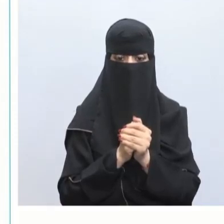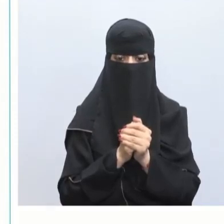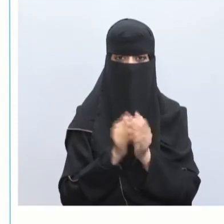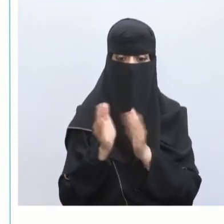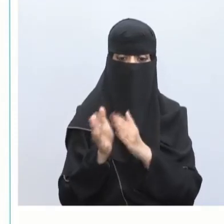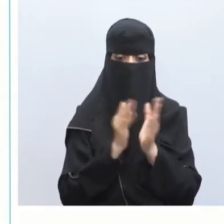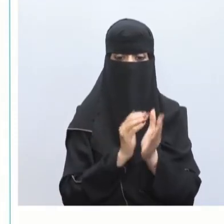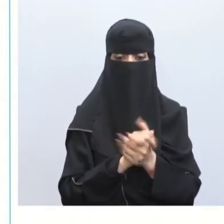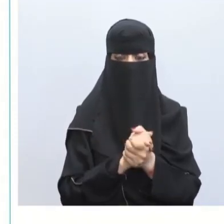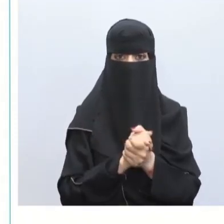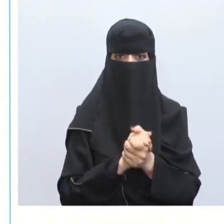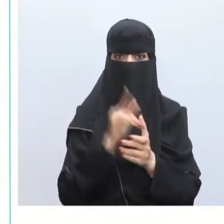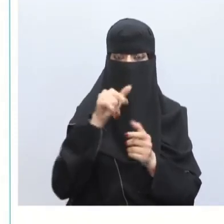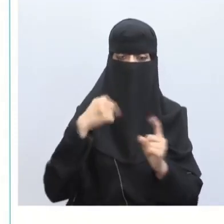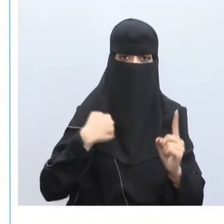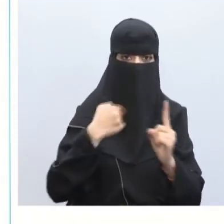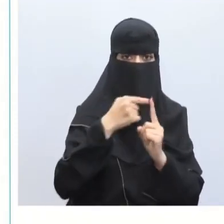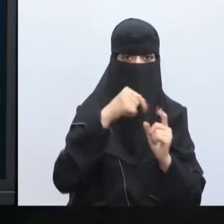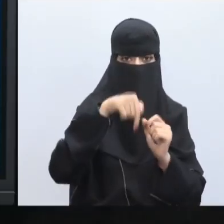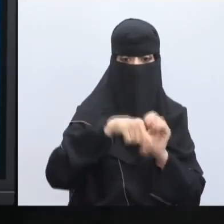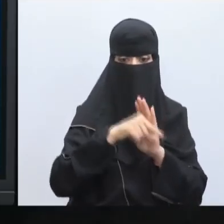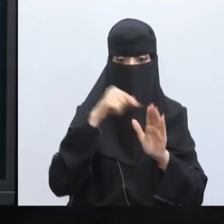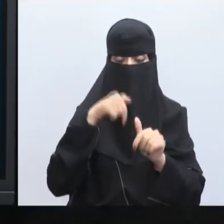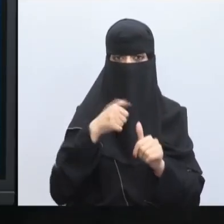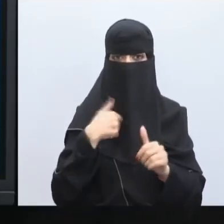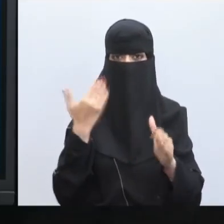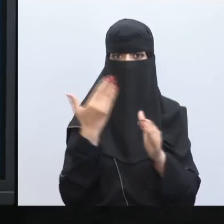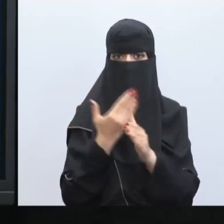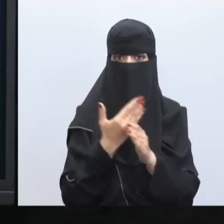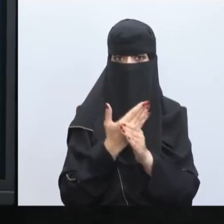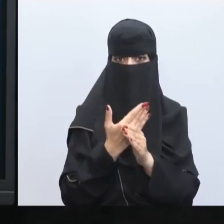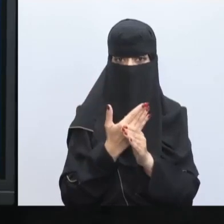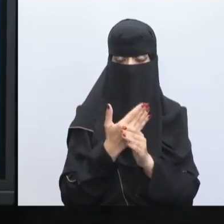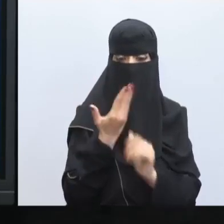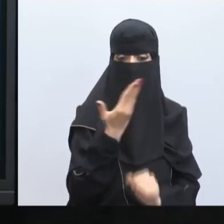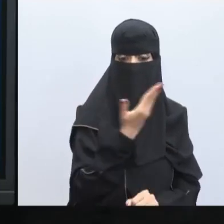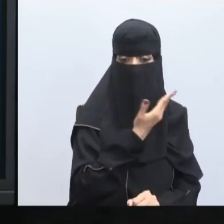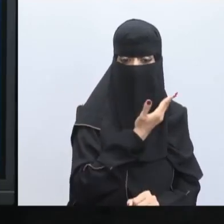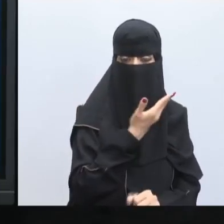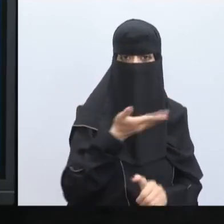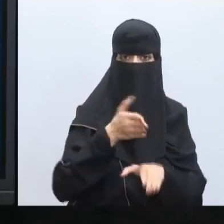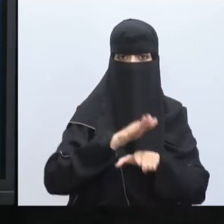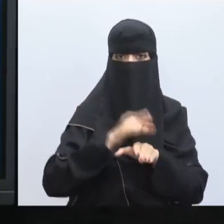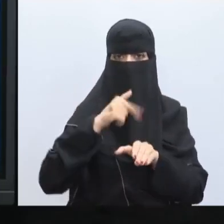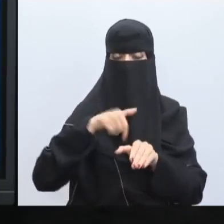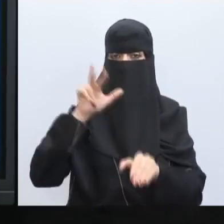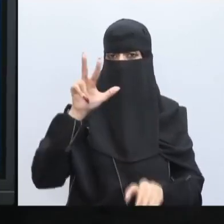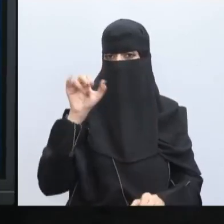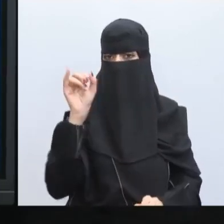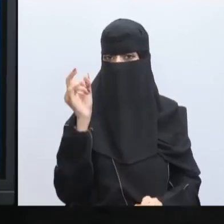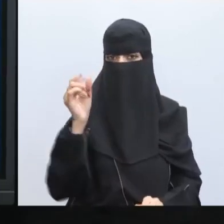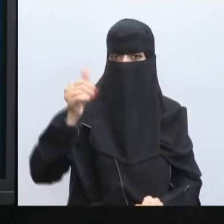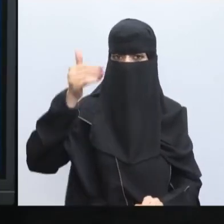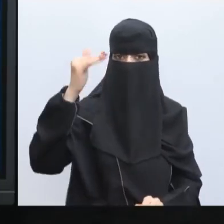بالمناخ نجي درسنا اليوم العوامل المؤثره في الملاخ